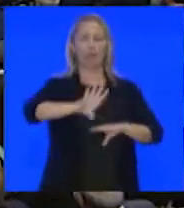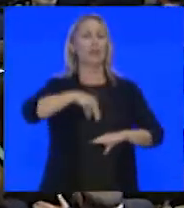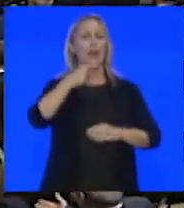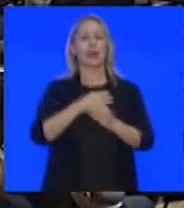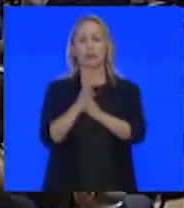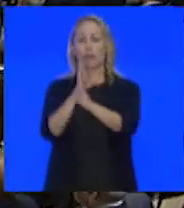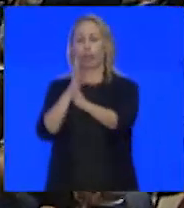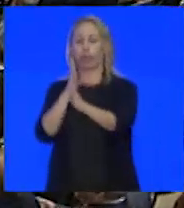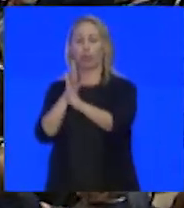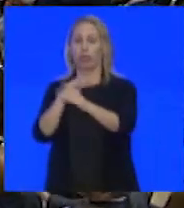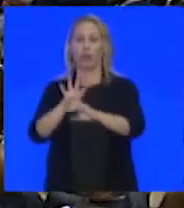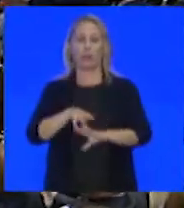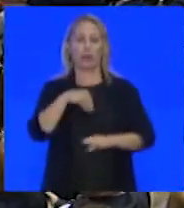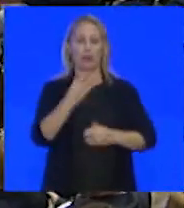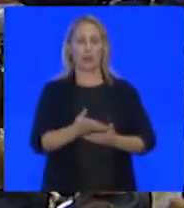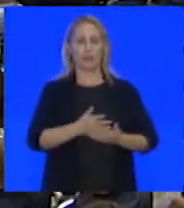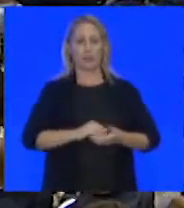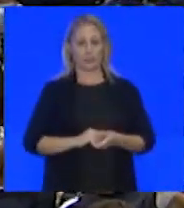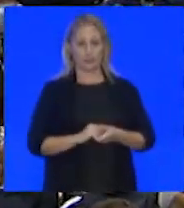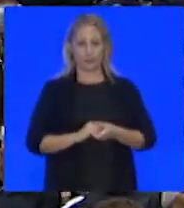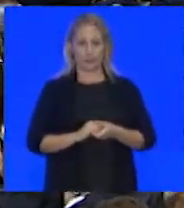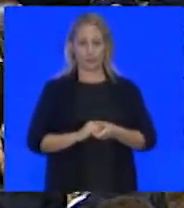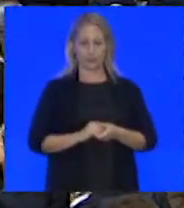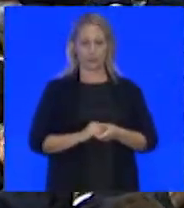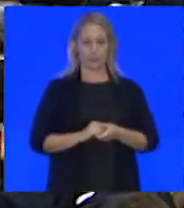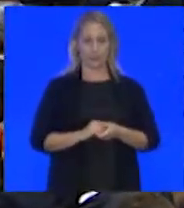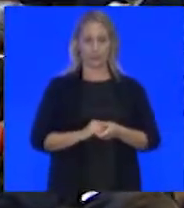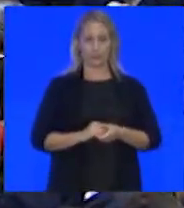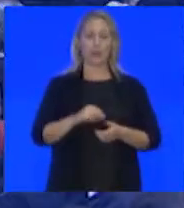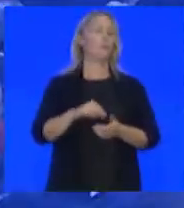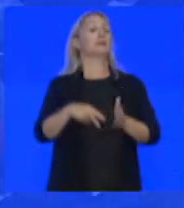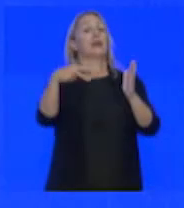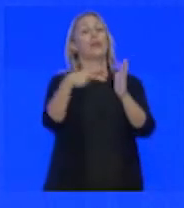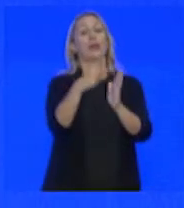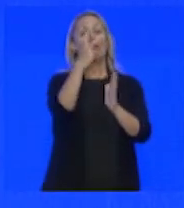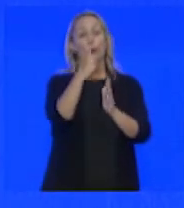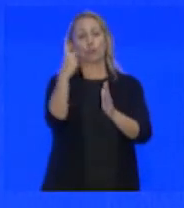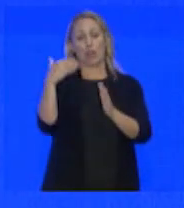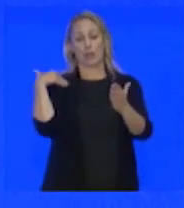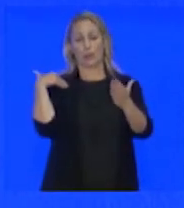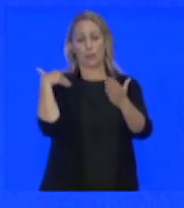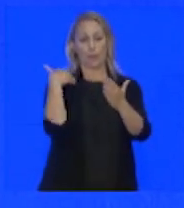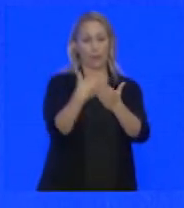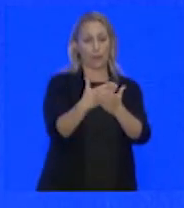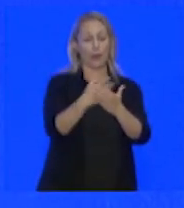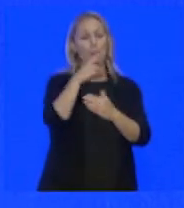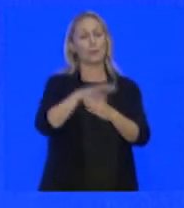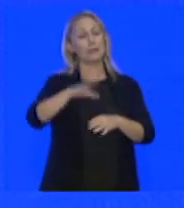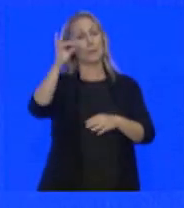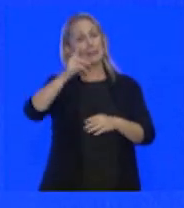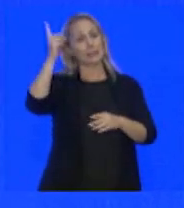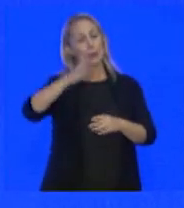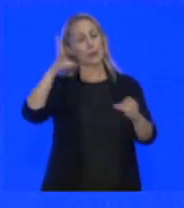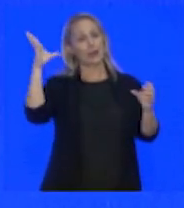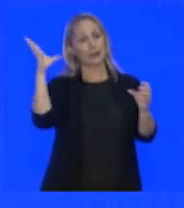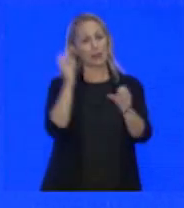Και μέχρι τον Ιούνιο του 2021, θα φτάσουμε στο 90%, ενώ τότε θα είναι